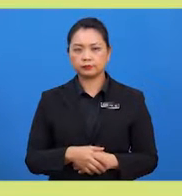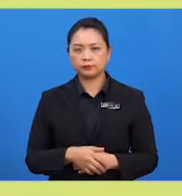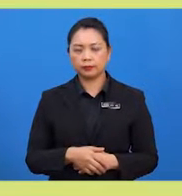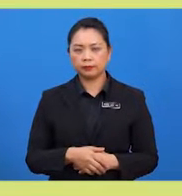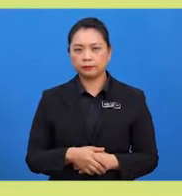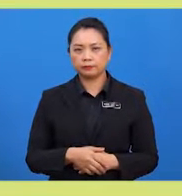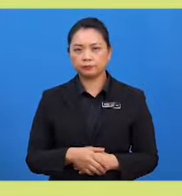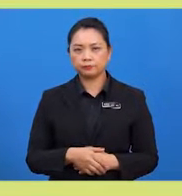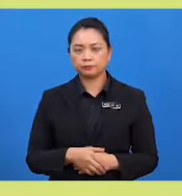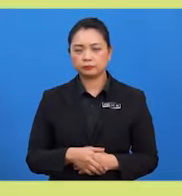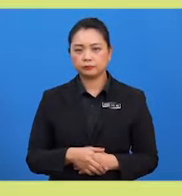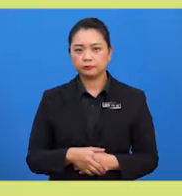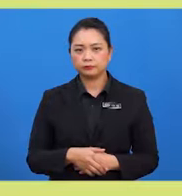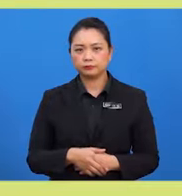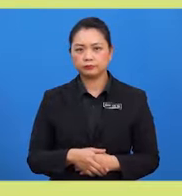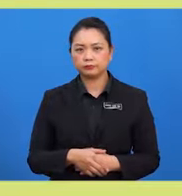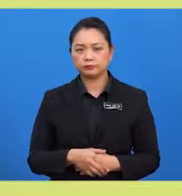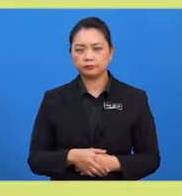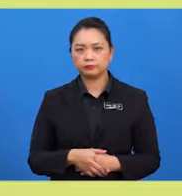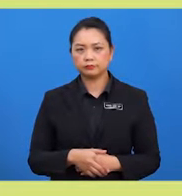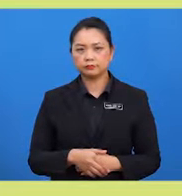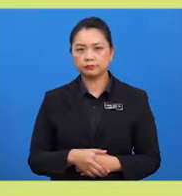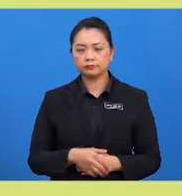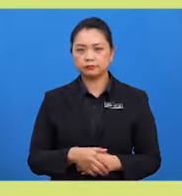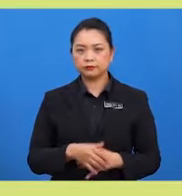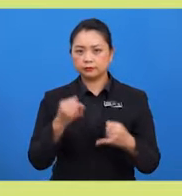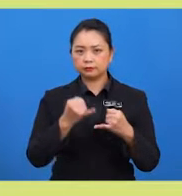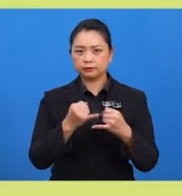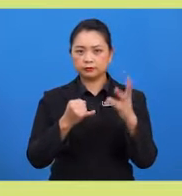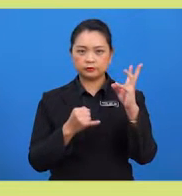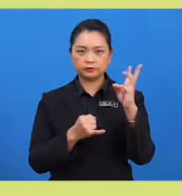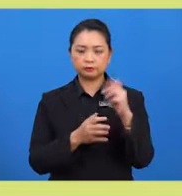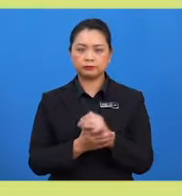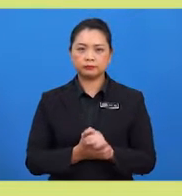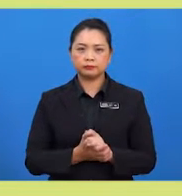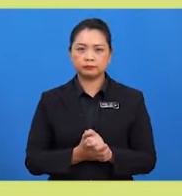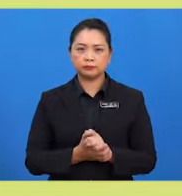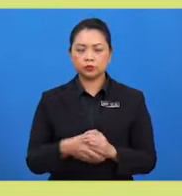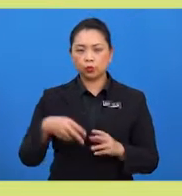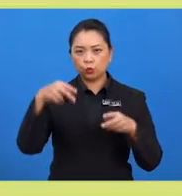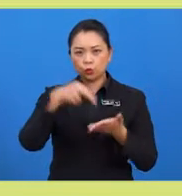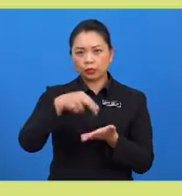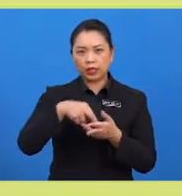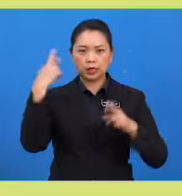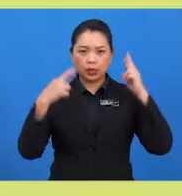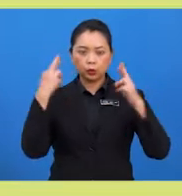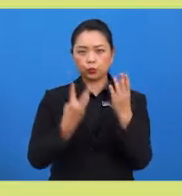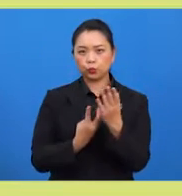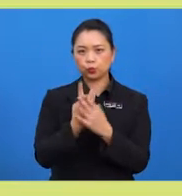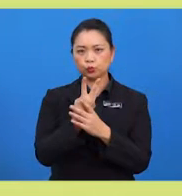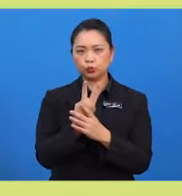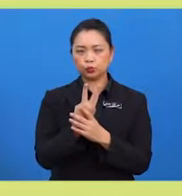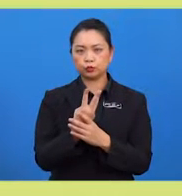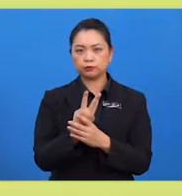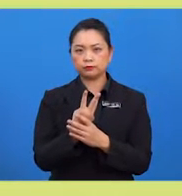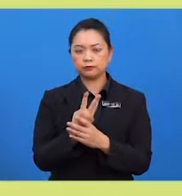nilai pada kadar 10% atas kos. Dan yang keenam, peruntukan hutang ragu diwujudkan pada